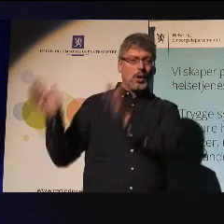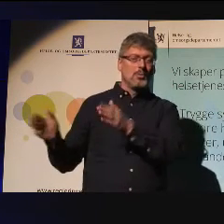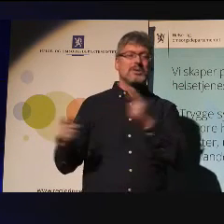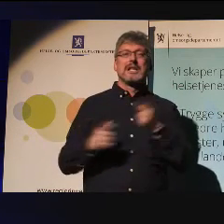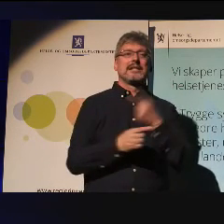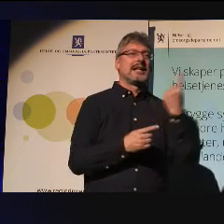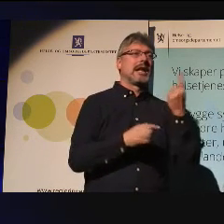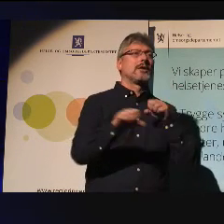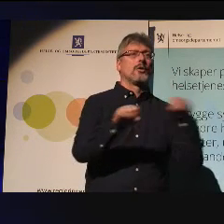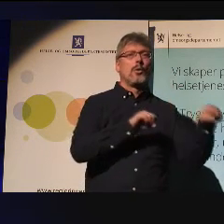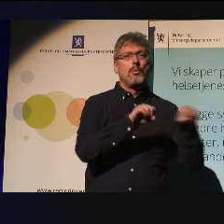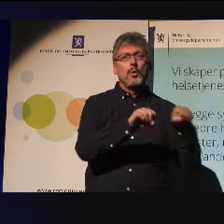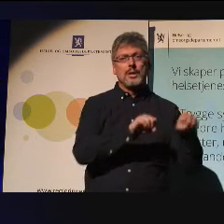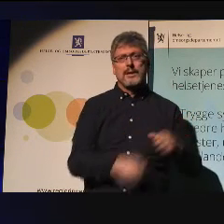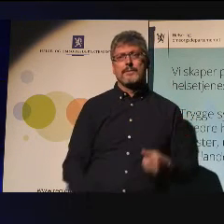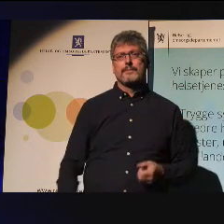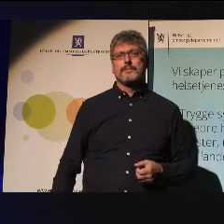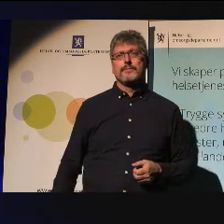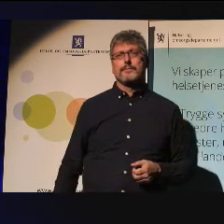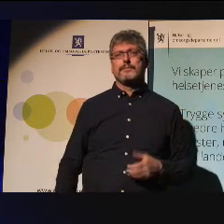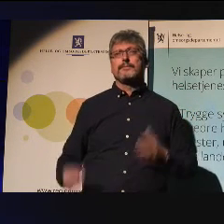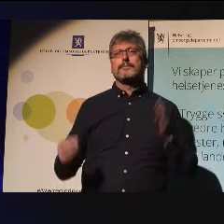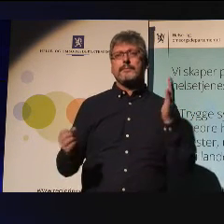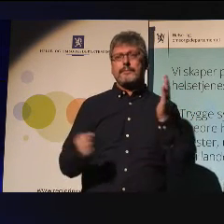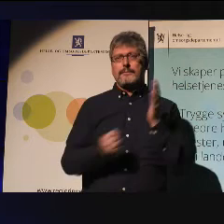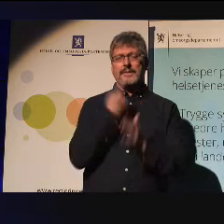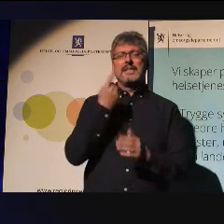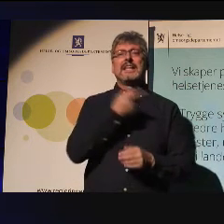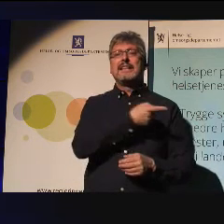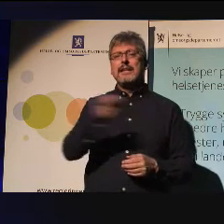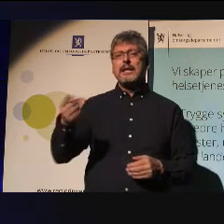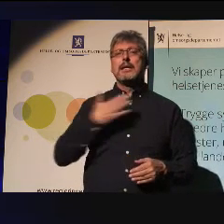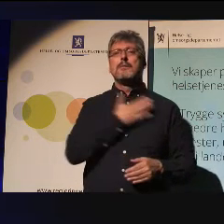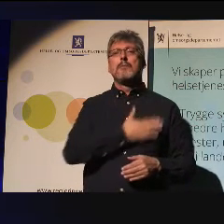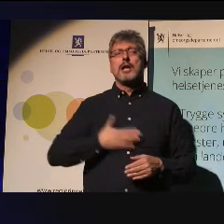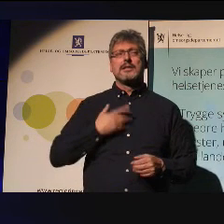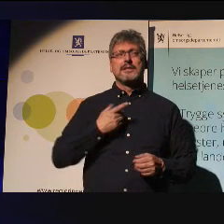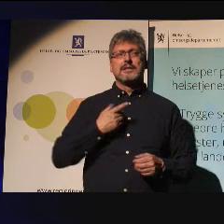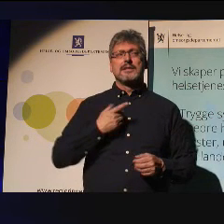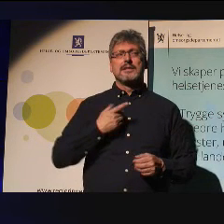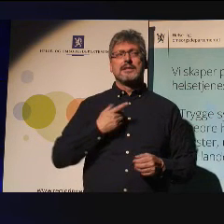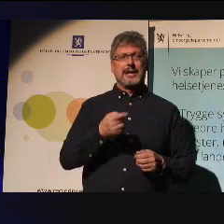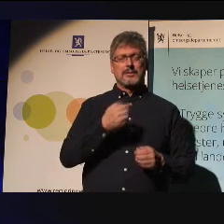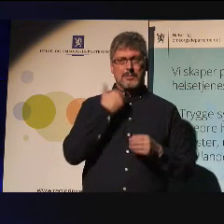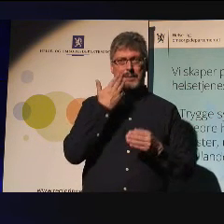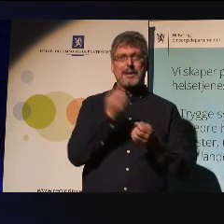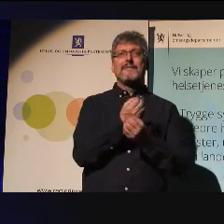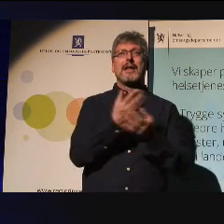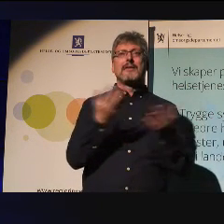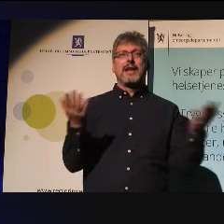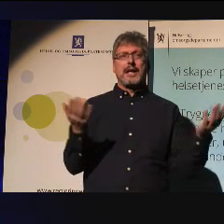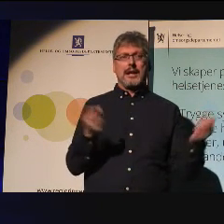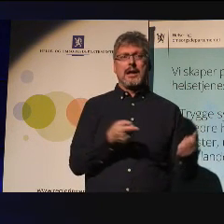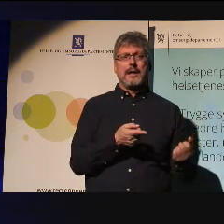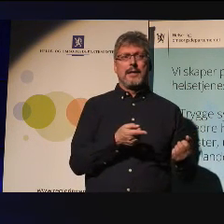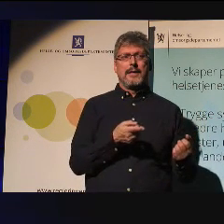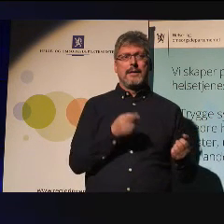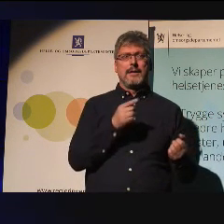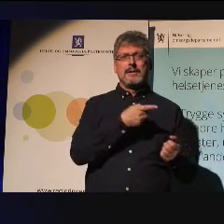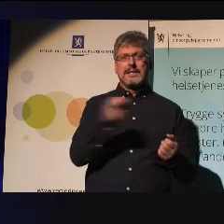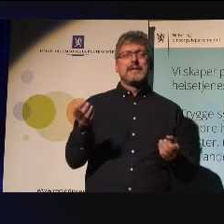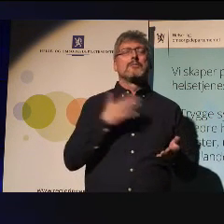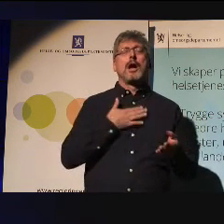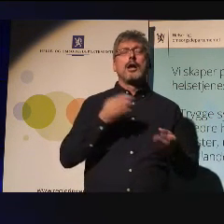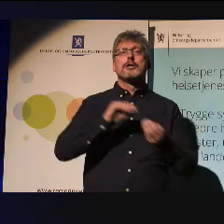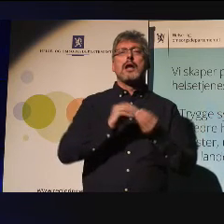kommune. Og det gjelder spesielt de pasientene som det blir flere av, nemlig de som har sammensatte